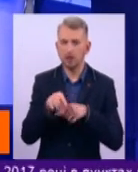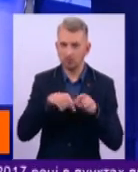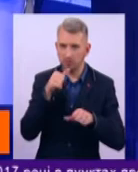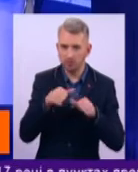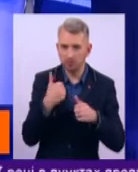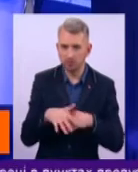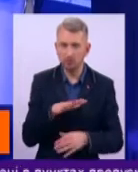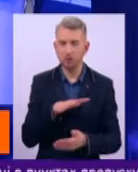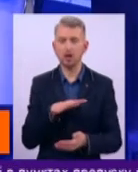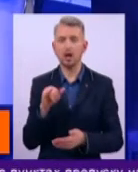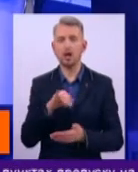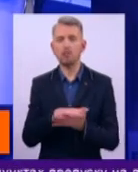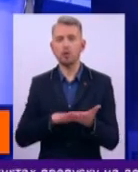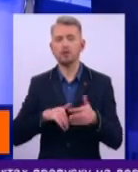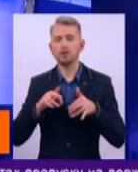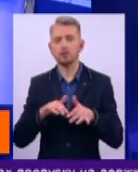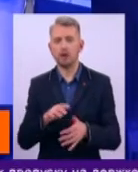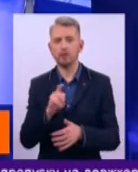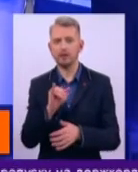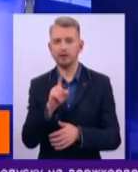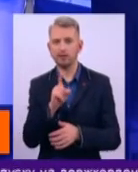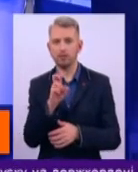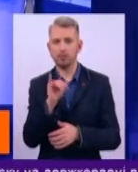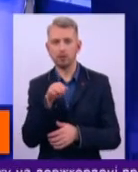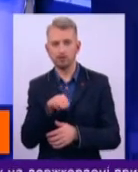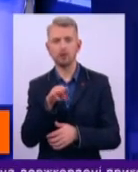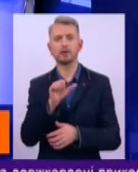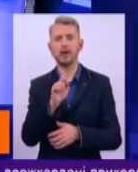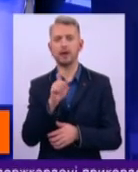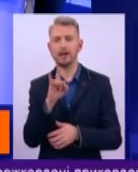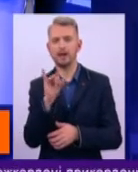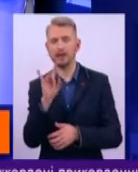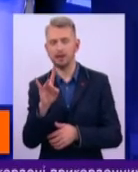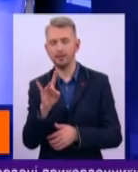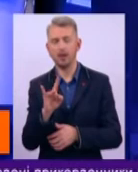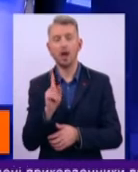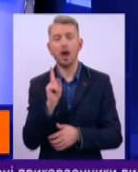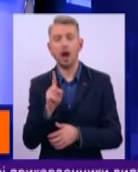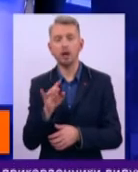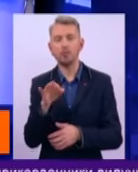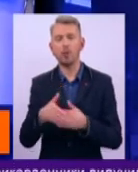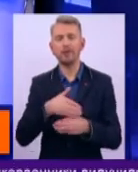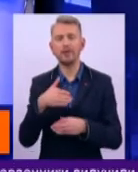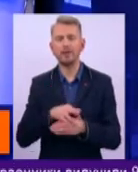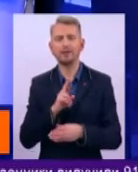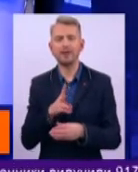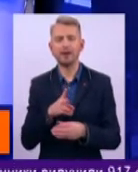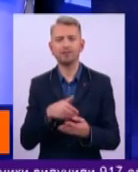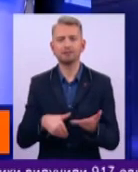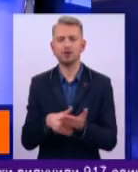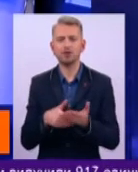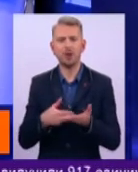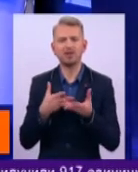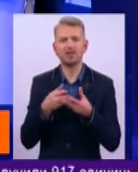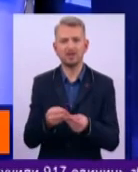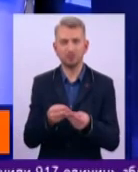так і про продовження справи Хізбут-Тахрір. Менше з тим, про санкції як певний інструмент тиску.